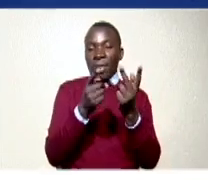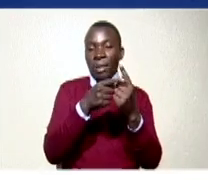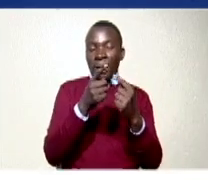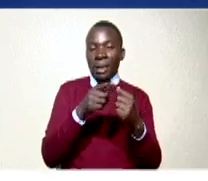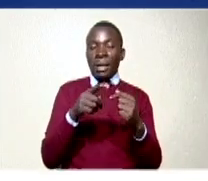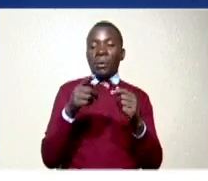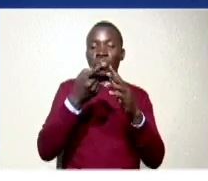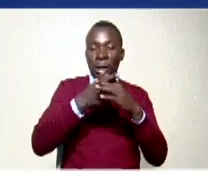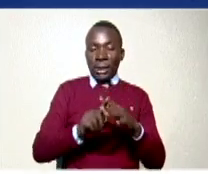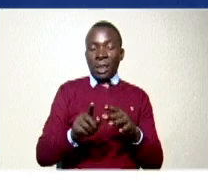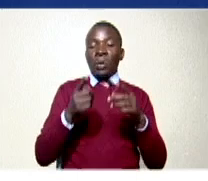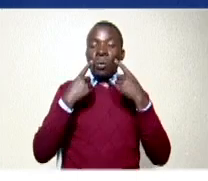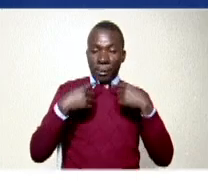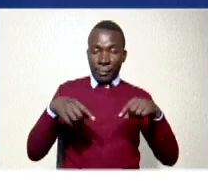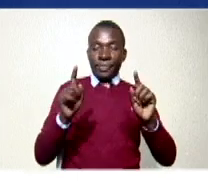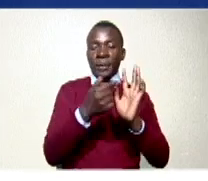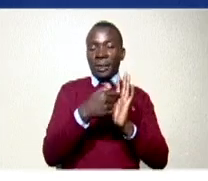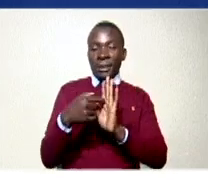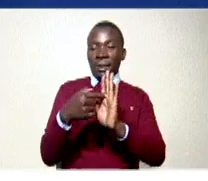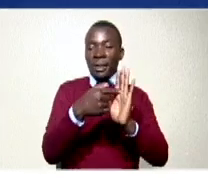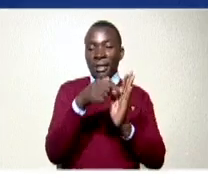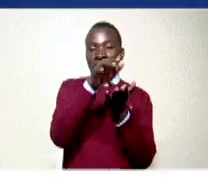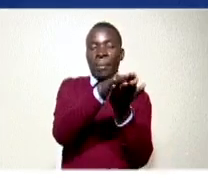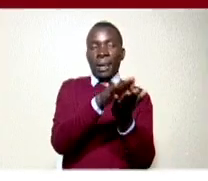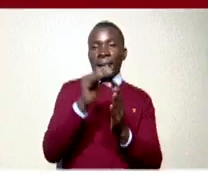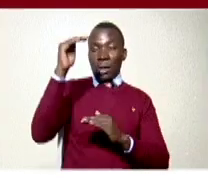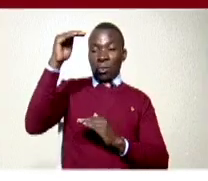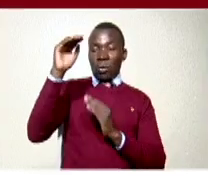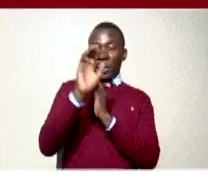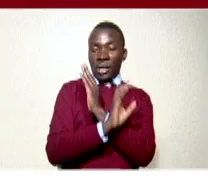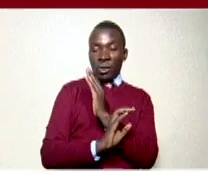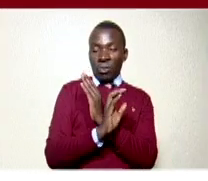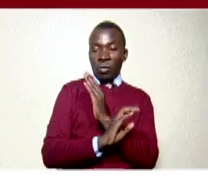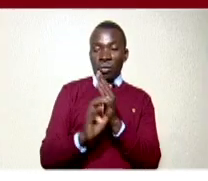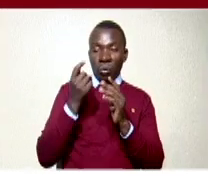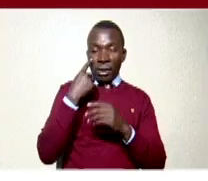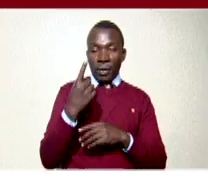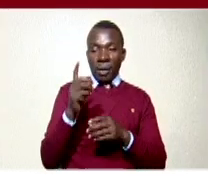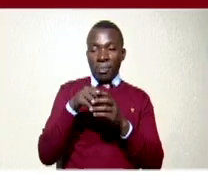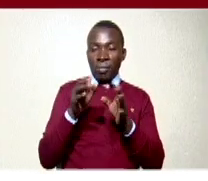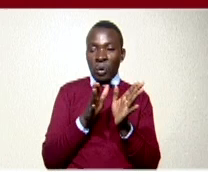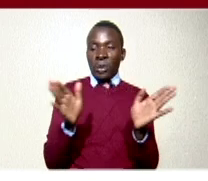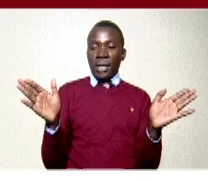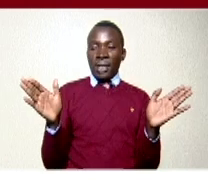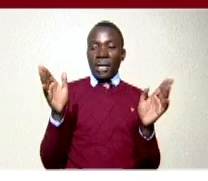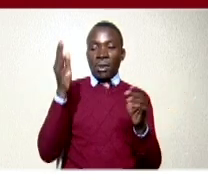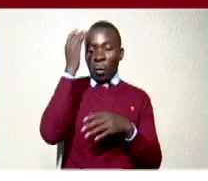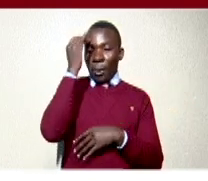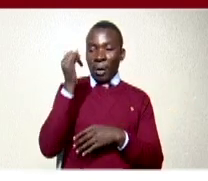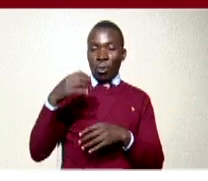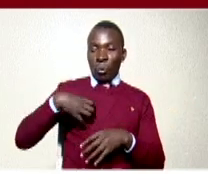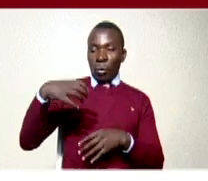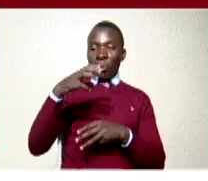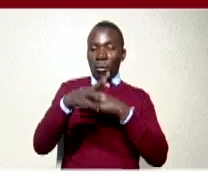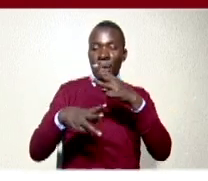ari byo duheraho bigaragazwa na banki nkuru y'igihugu nuko wenda tubanje kureba muri rusange nuko ubukungu